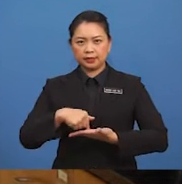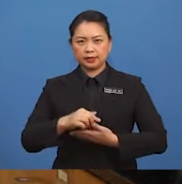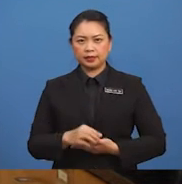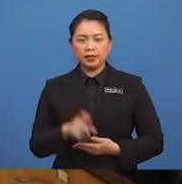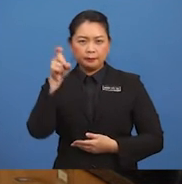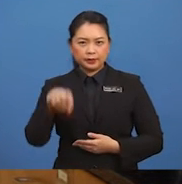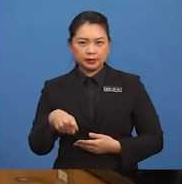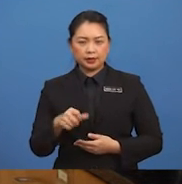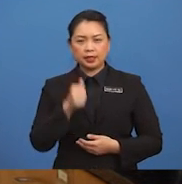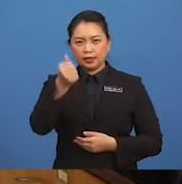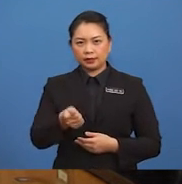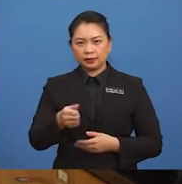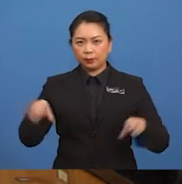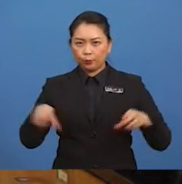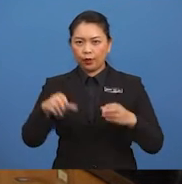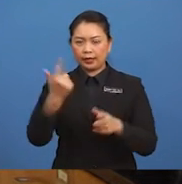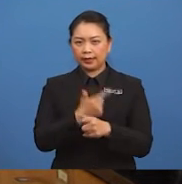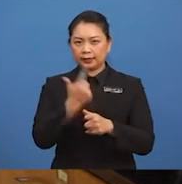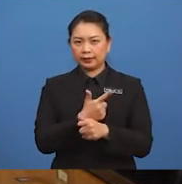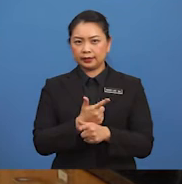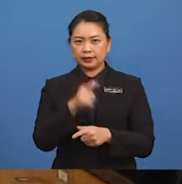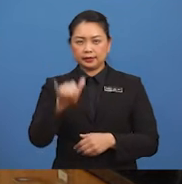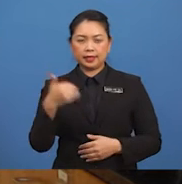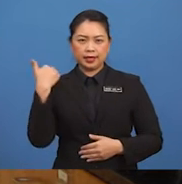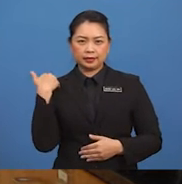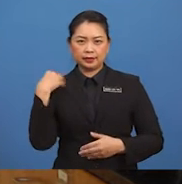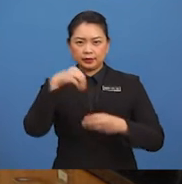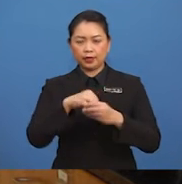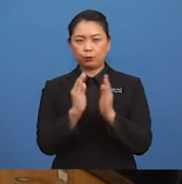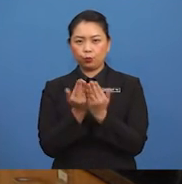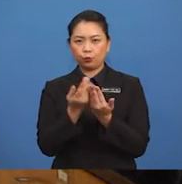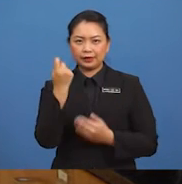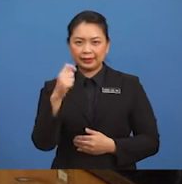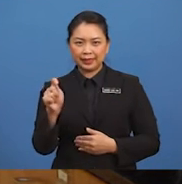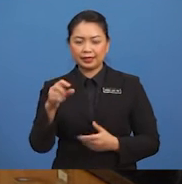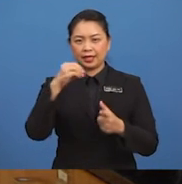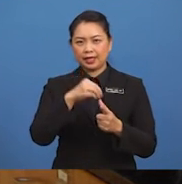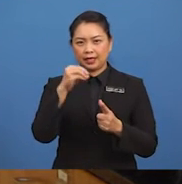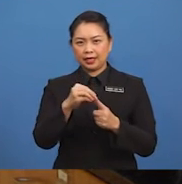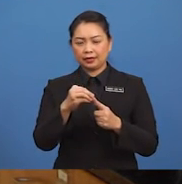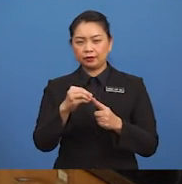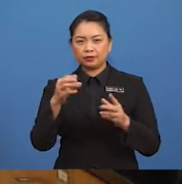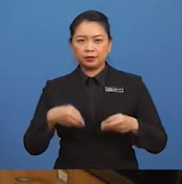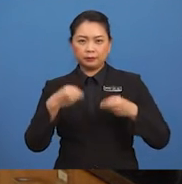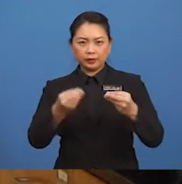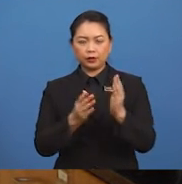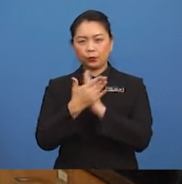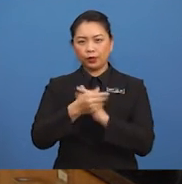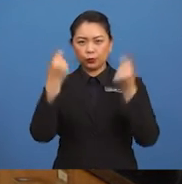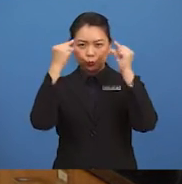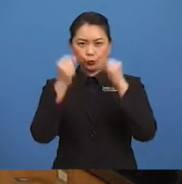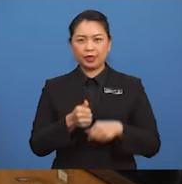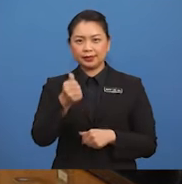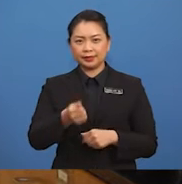ini, pastikan anda membuat latihan yang ada di dalam buku teks atau yang diberikan oleh